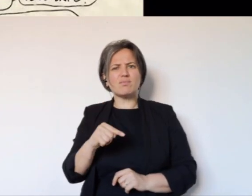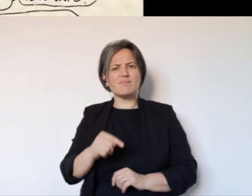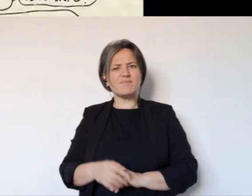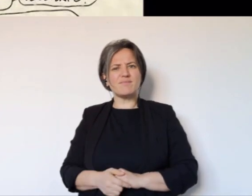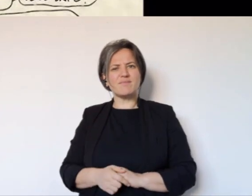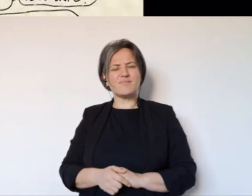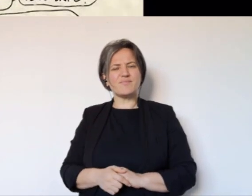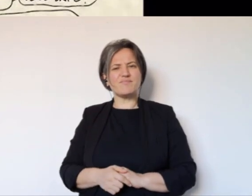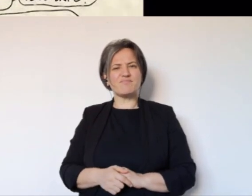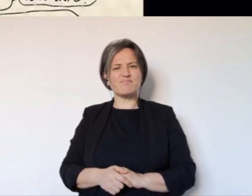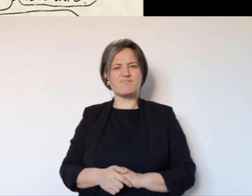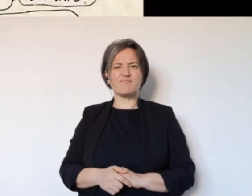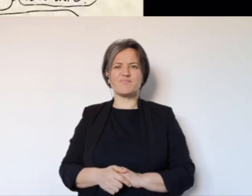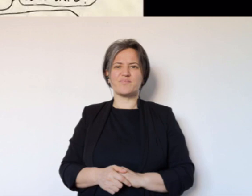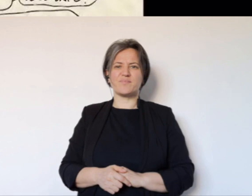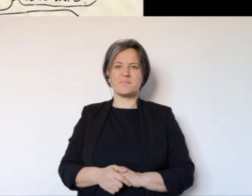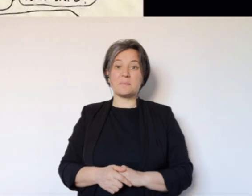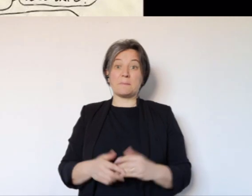questo?